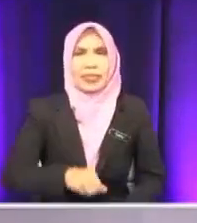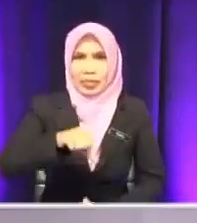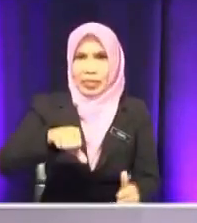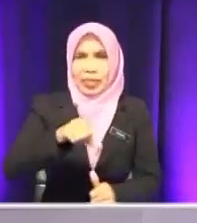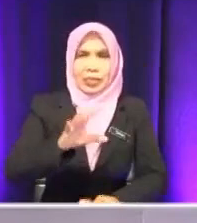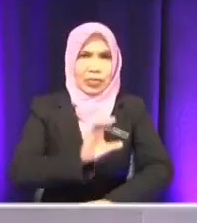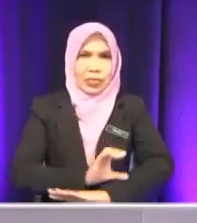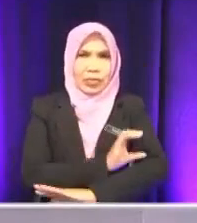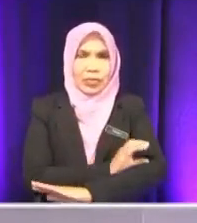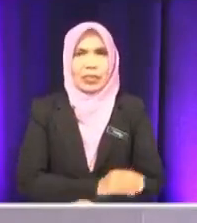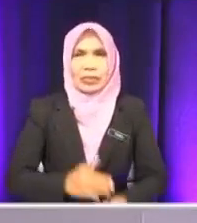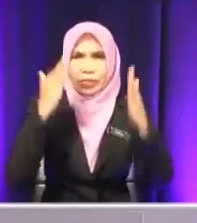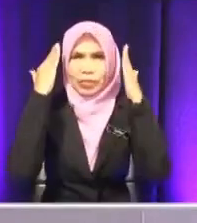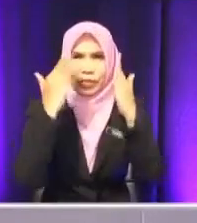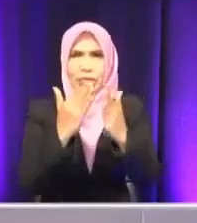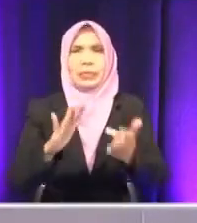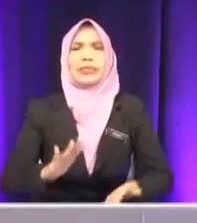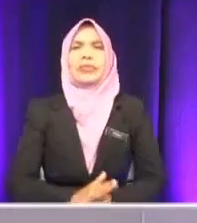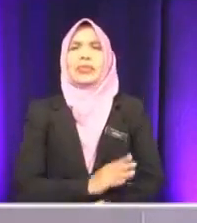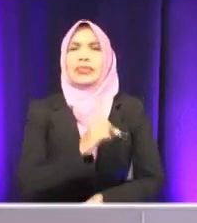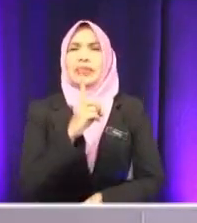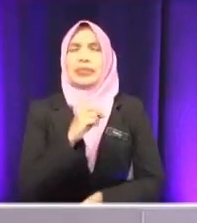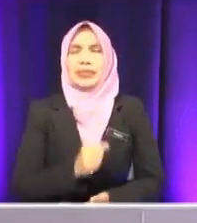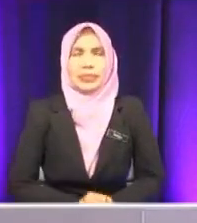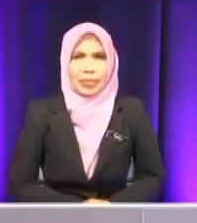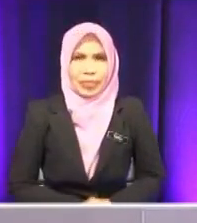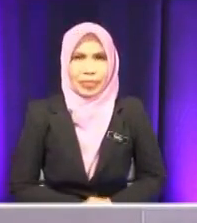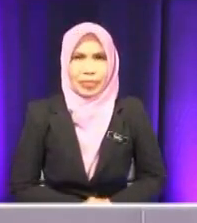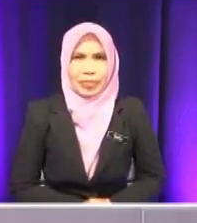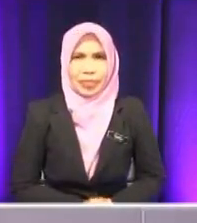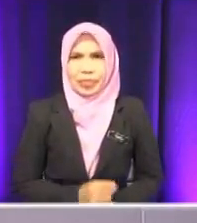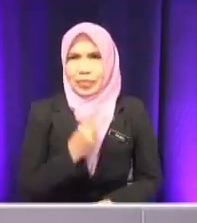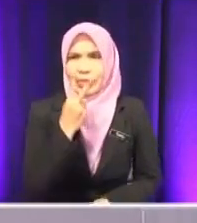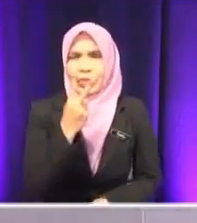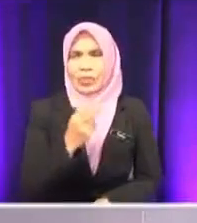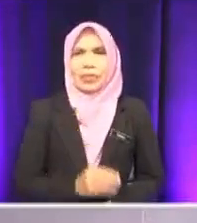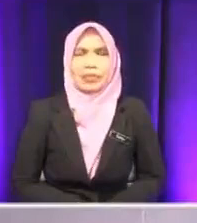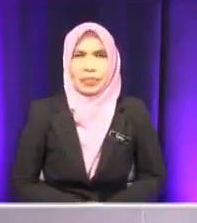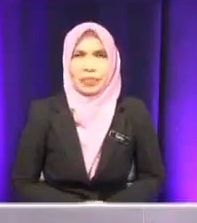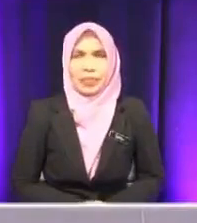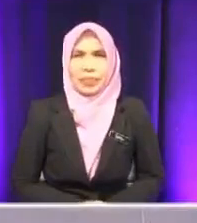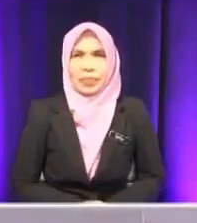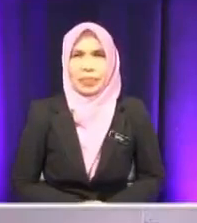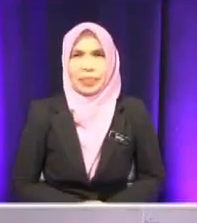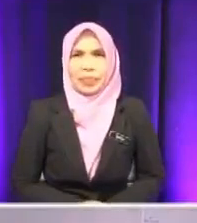Jadi sebelum kita pergi ke politeknik Apakah bisa dilihat dulu kepada format pencaksiran